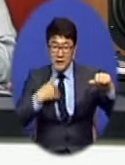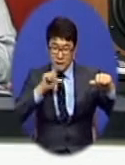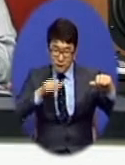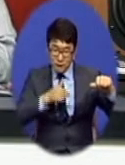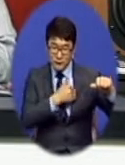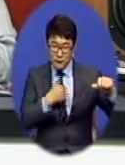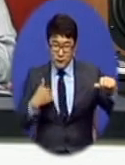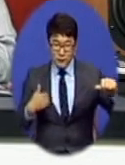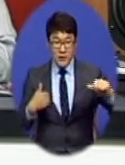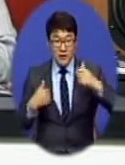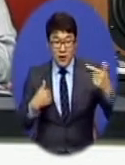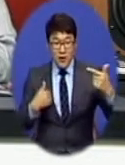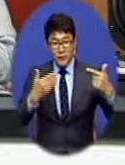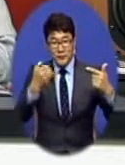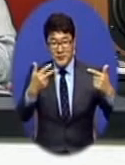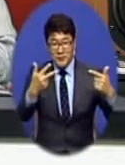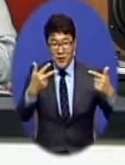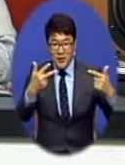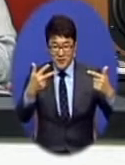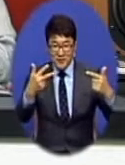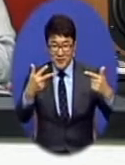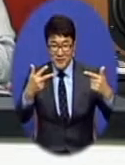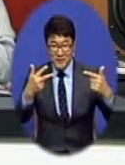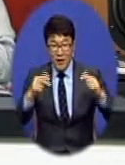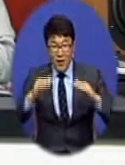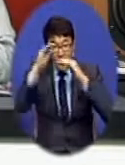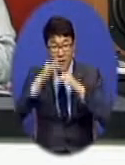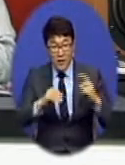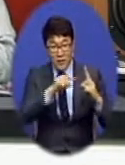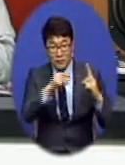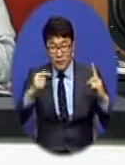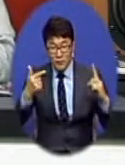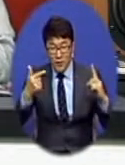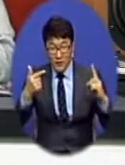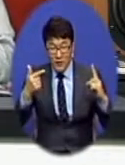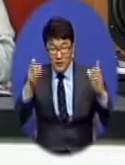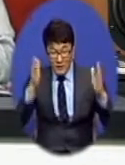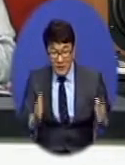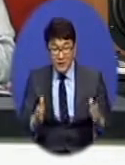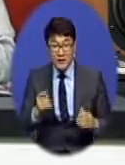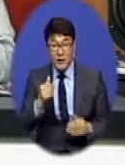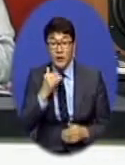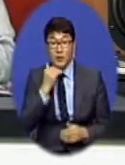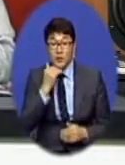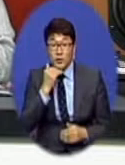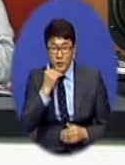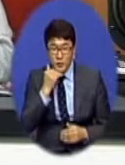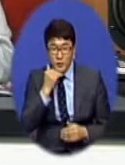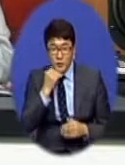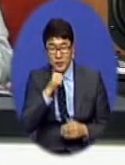수 있습니다. 네. 자, 여섯 번째 참가자 97표. 네. 자, 이렇게 해서 1번부터 6번까지 잠시 중간